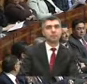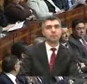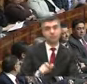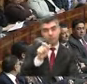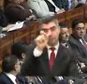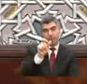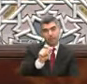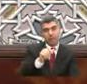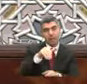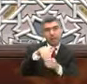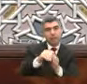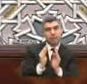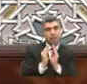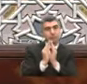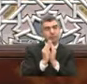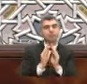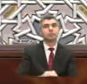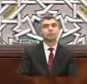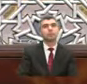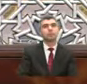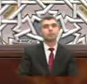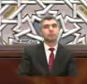فريق العدالة والتنمية تفضل.